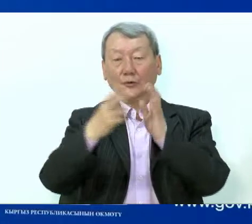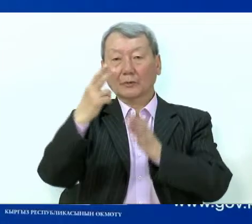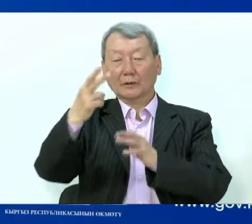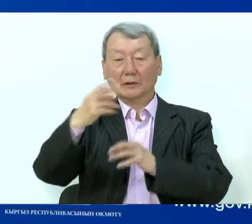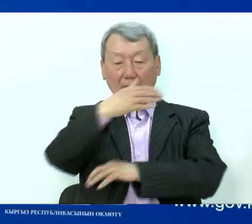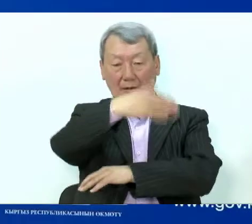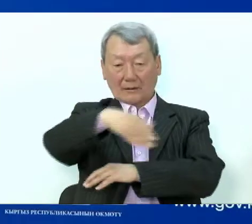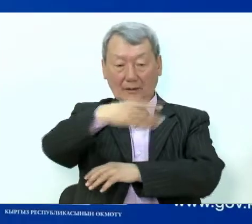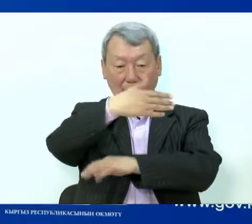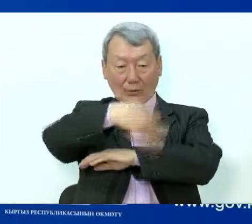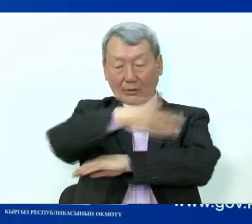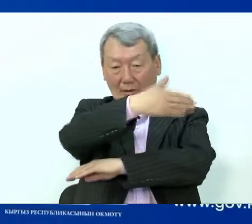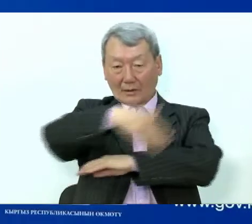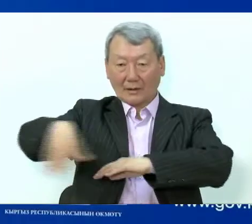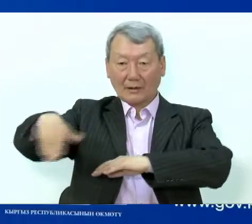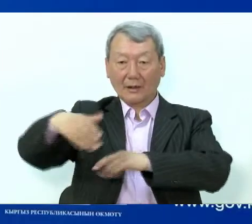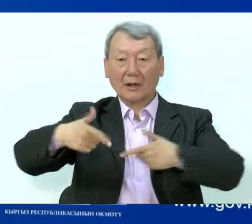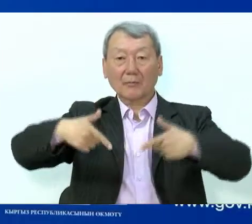аткеме